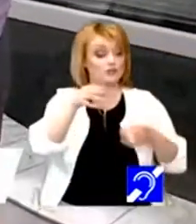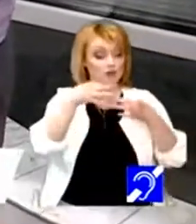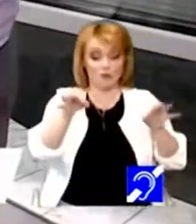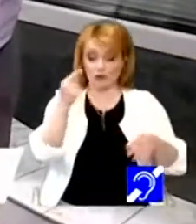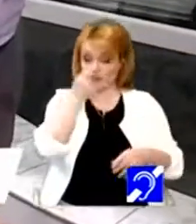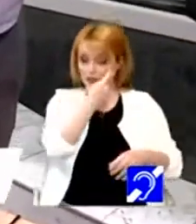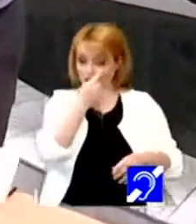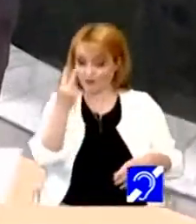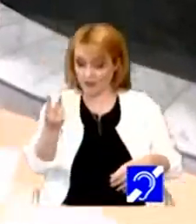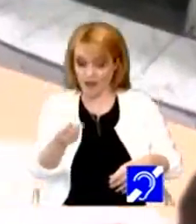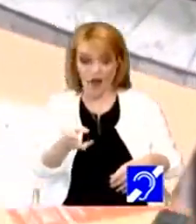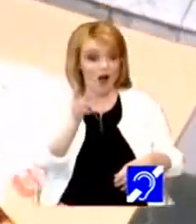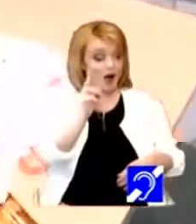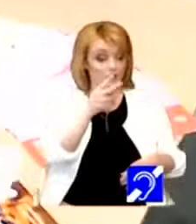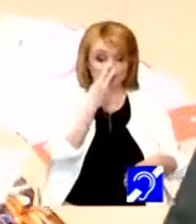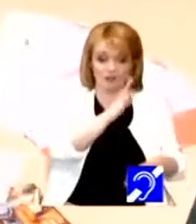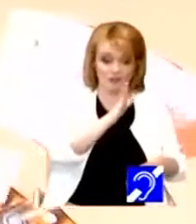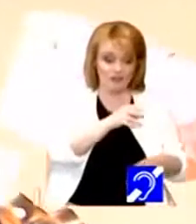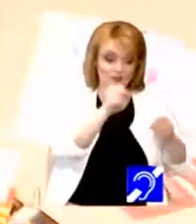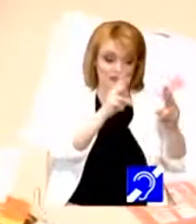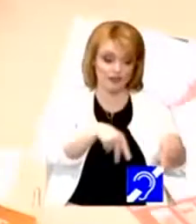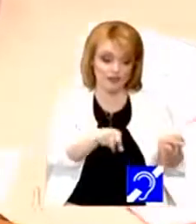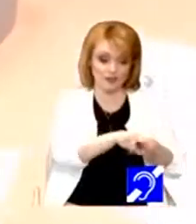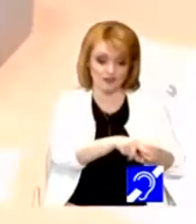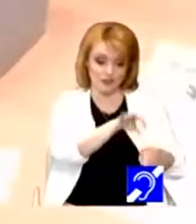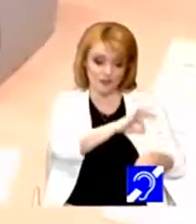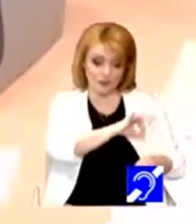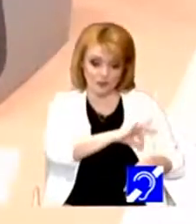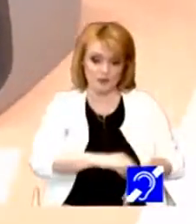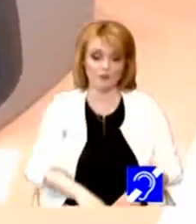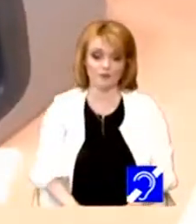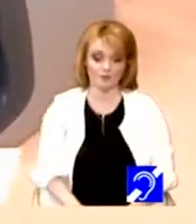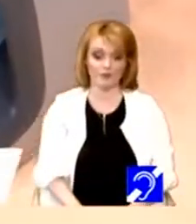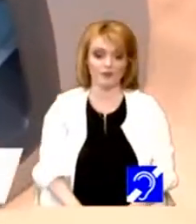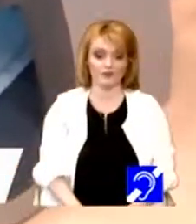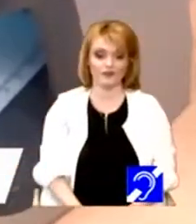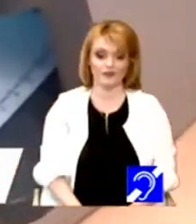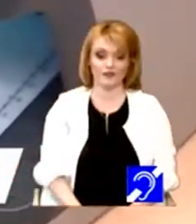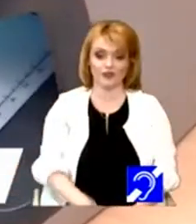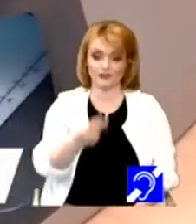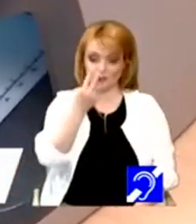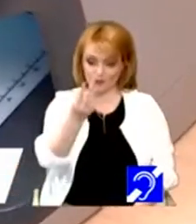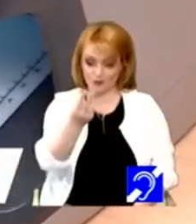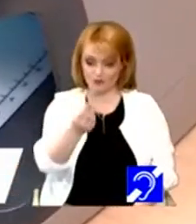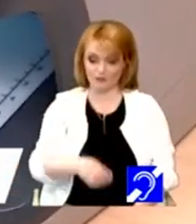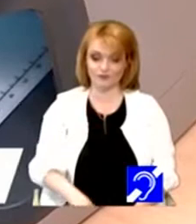nu, deci folosim echipamentul special și ne uităm pe